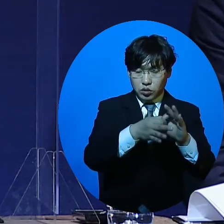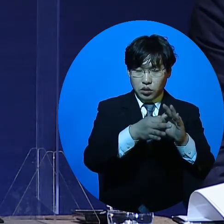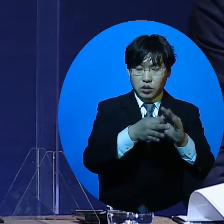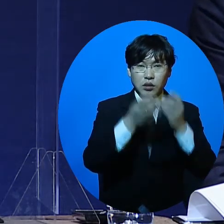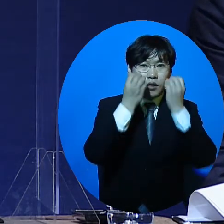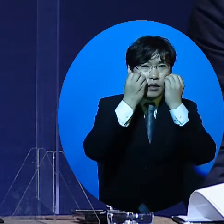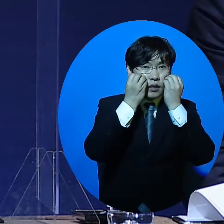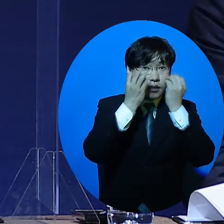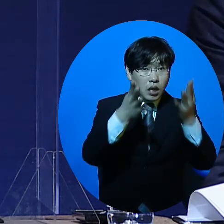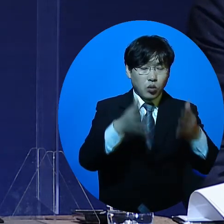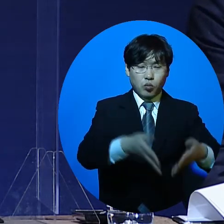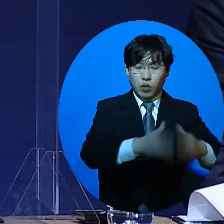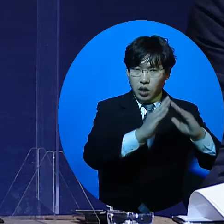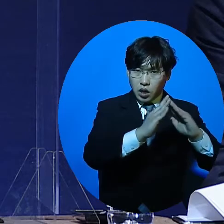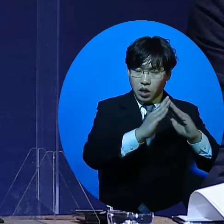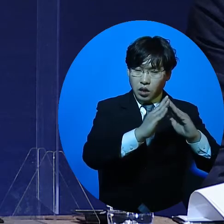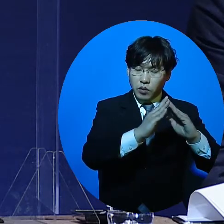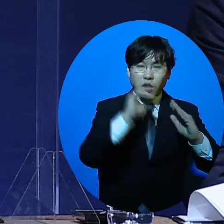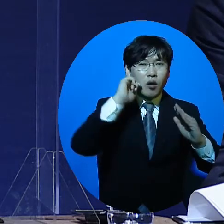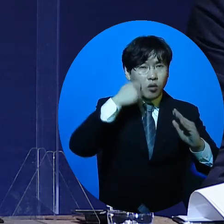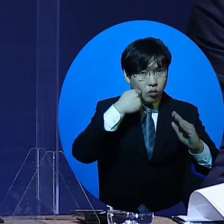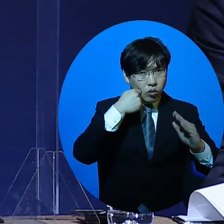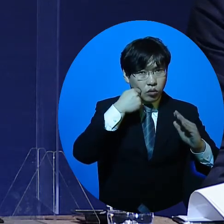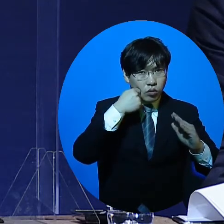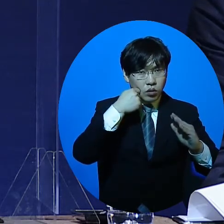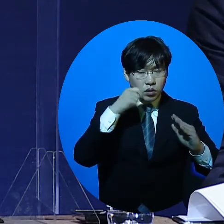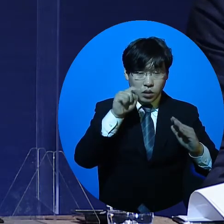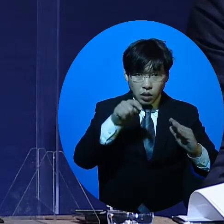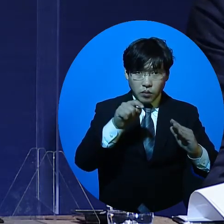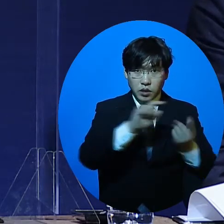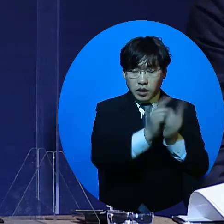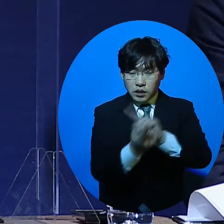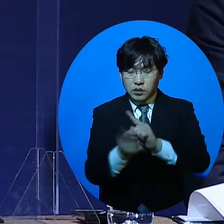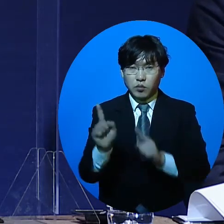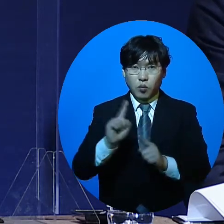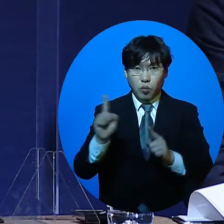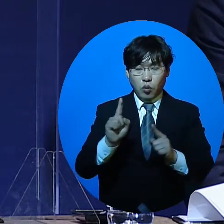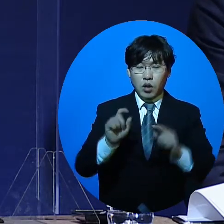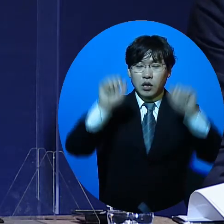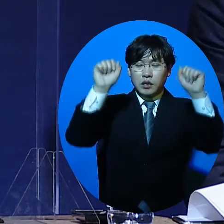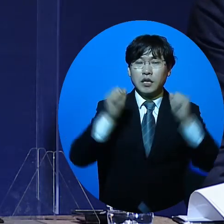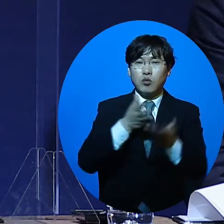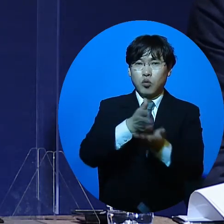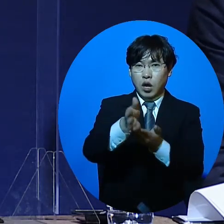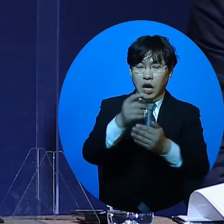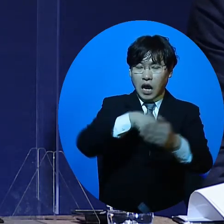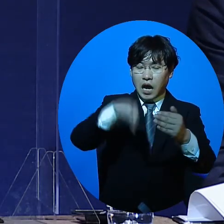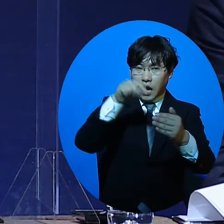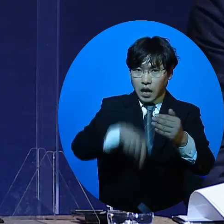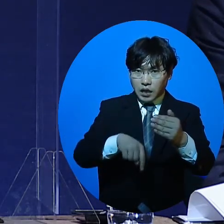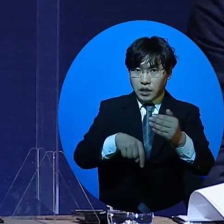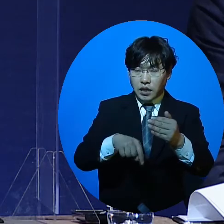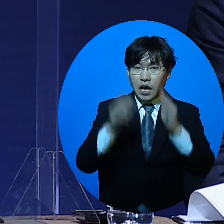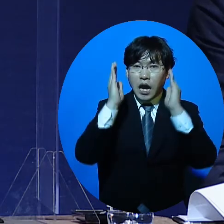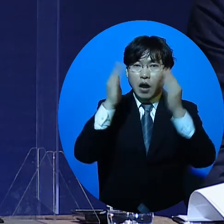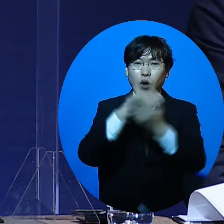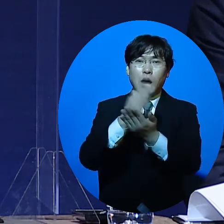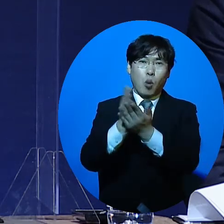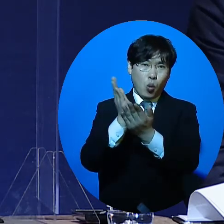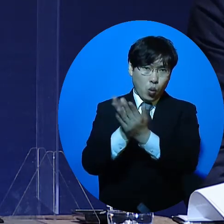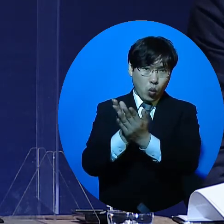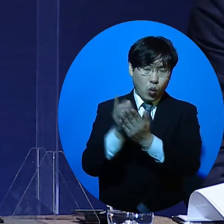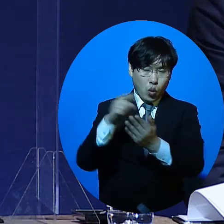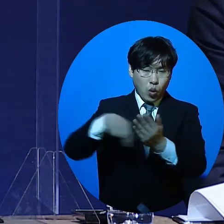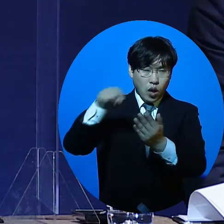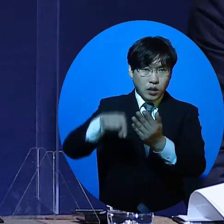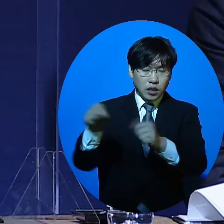학과를 저기 하기는 좀 힘드니까 기존에 있는 체육과 관련된 과에서 학과, 그러니까 과목에 대한 편성을 좀 하는 것이